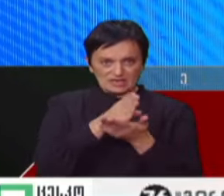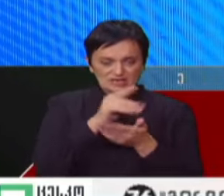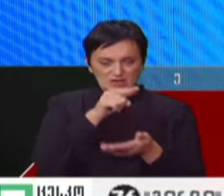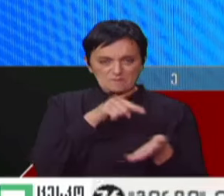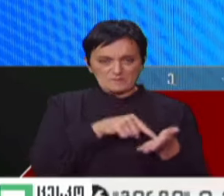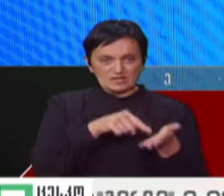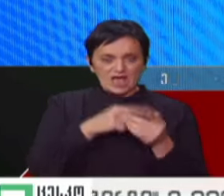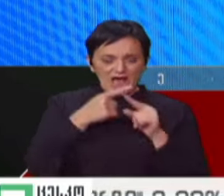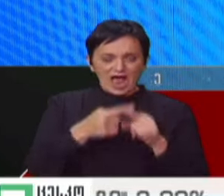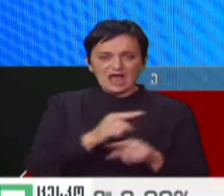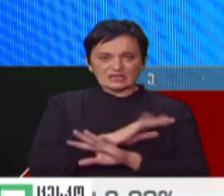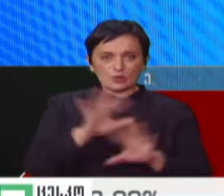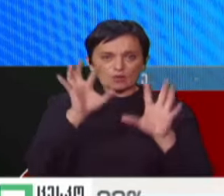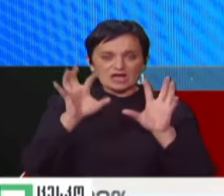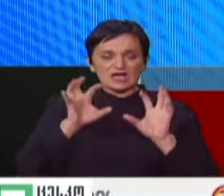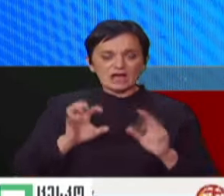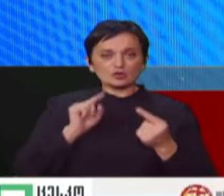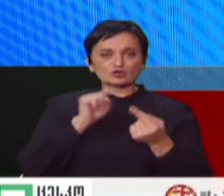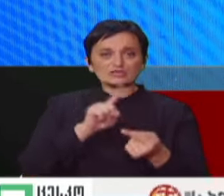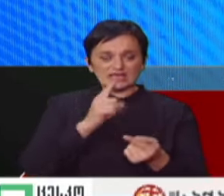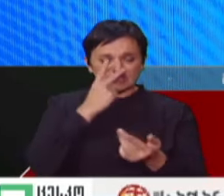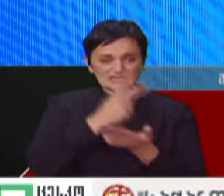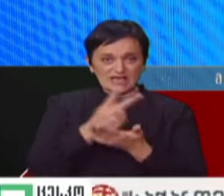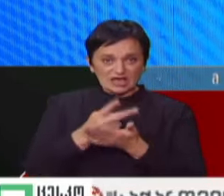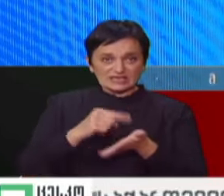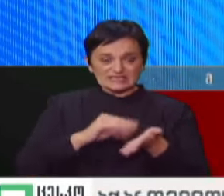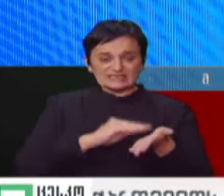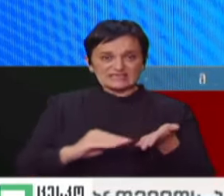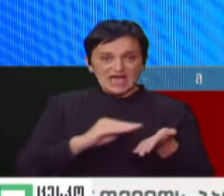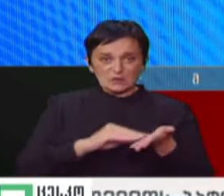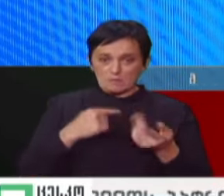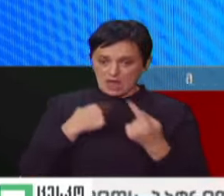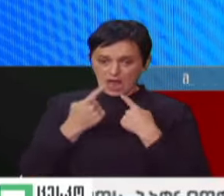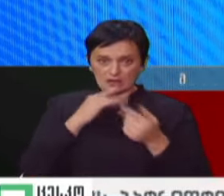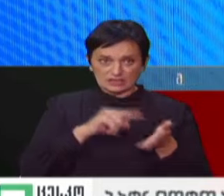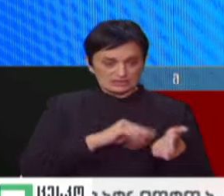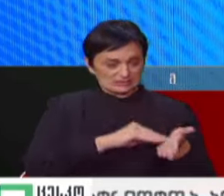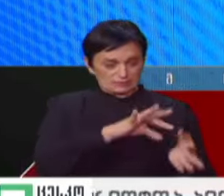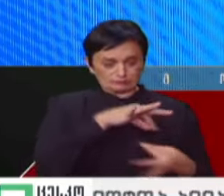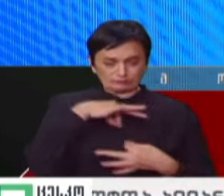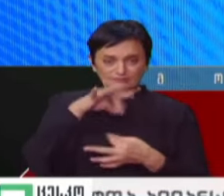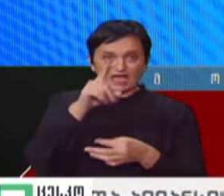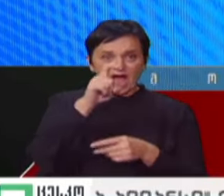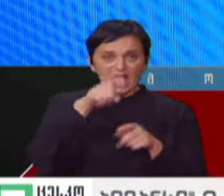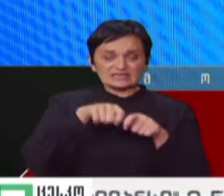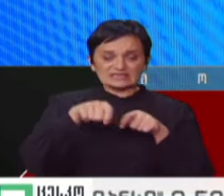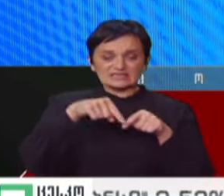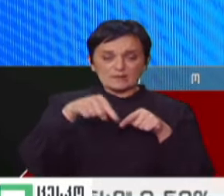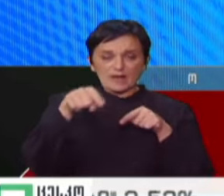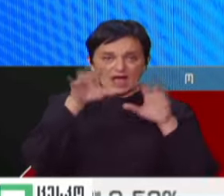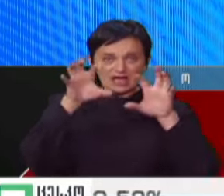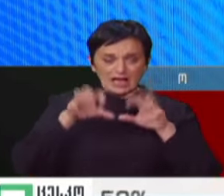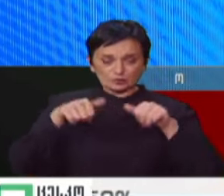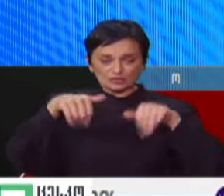არ დაუთმოთ არაფერი კანონსაწინააღმდეგო, რასაც ნახავთ, ასე წერია მე უპროფესე. 100 მეტრი დისტანცია არის დადგენილი